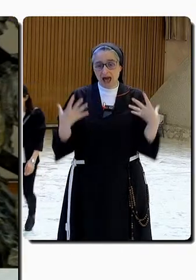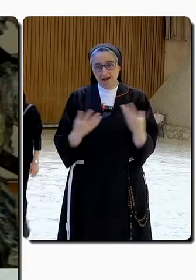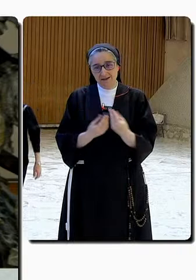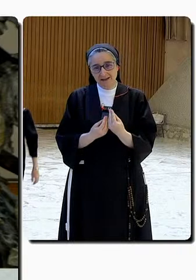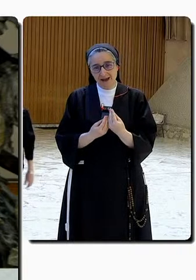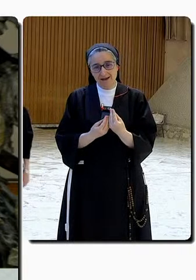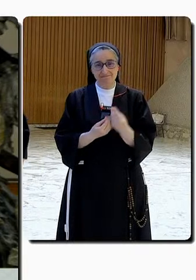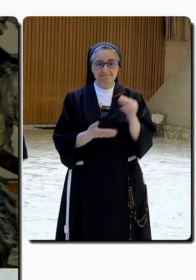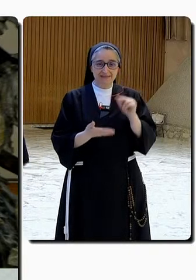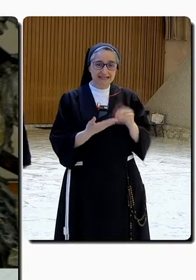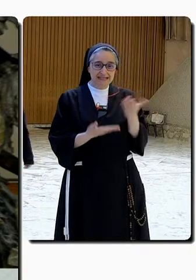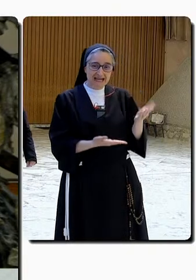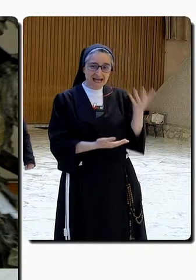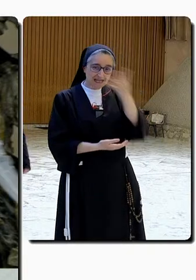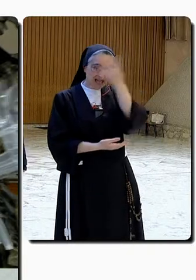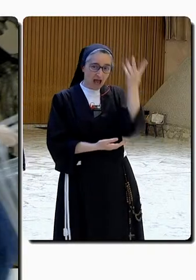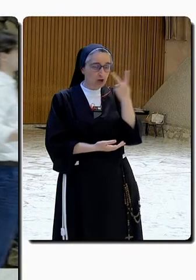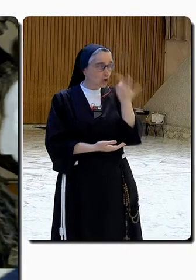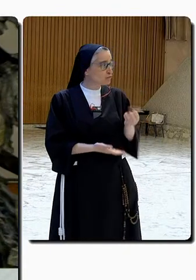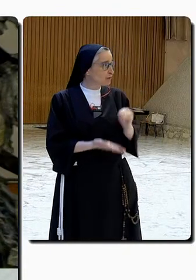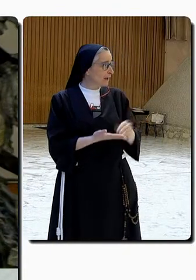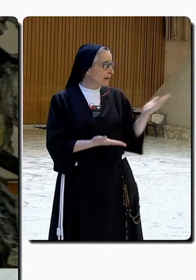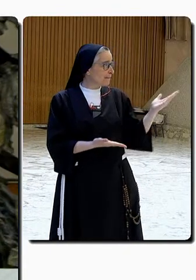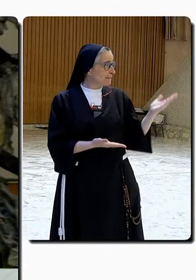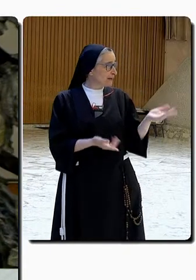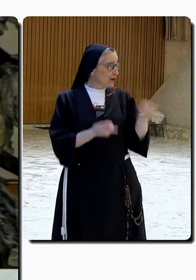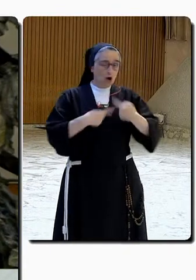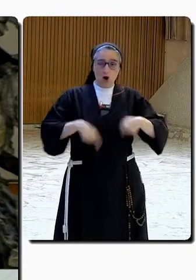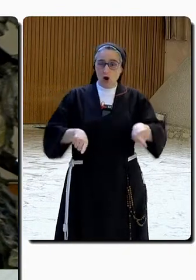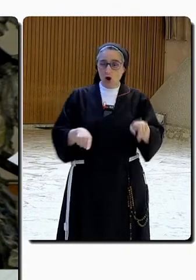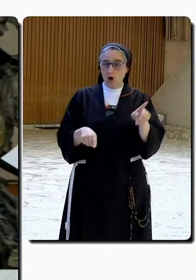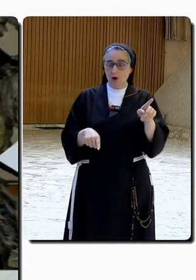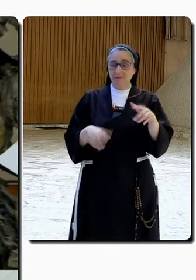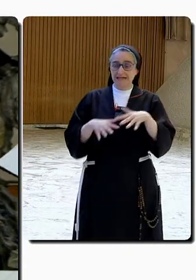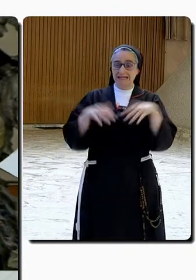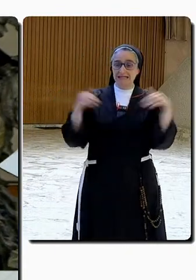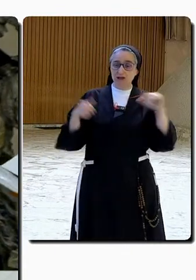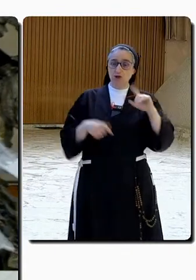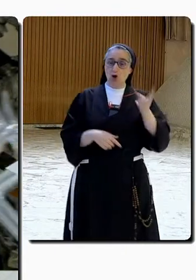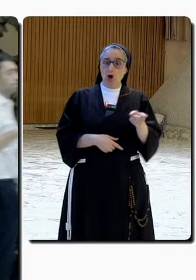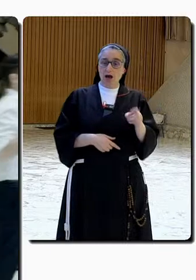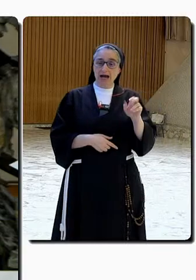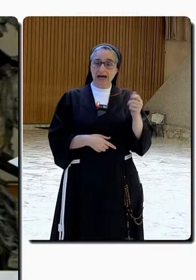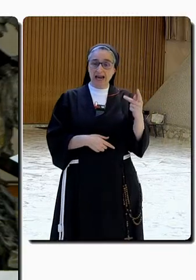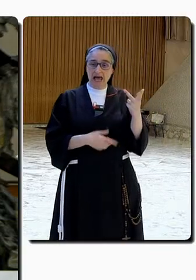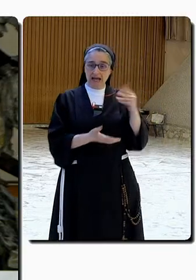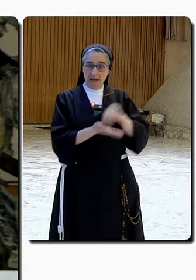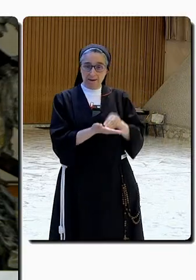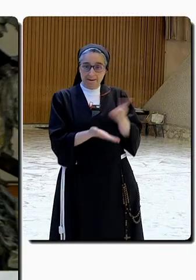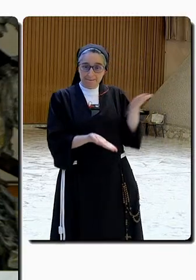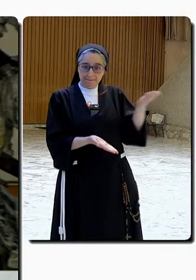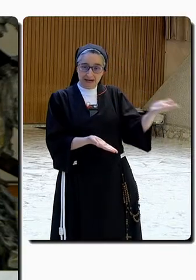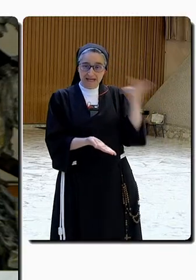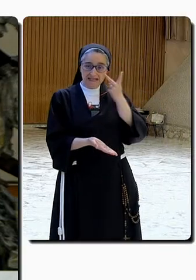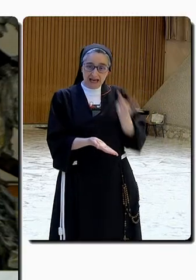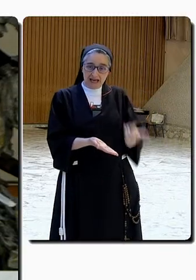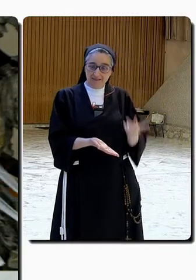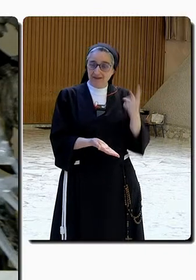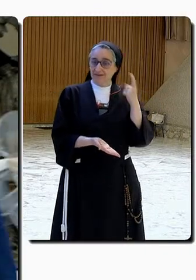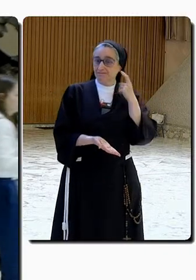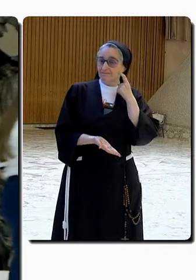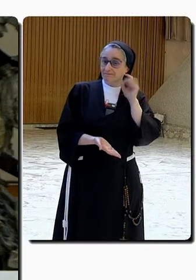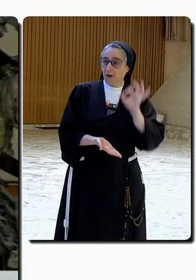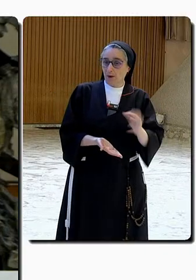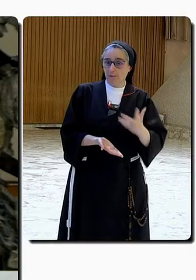il segretario generale del Consiglio del Sinodo dei Vescovi, che si è fatto presente specialmente per